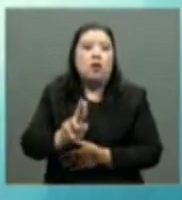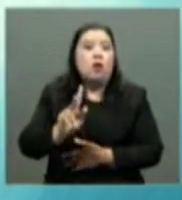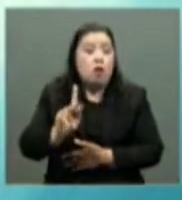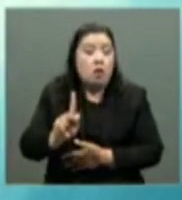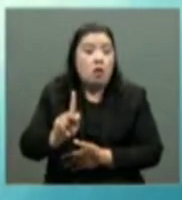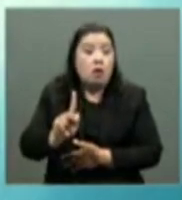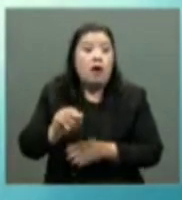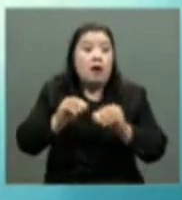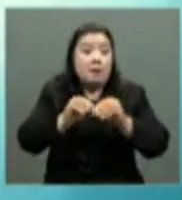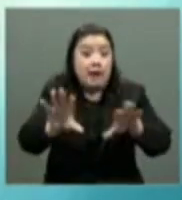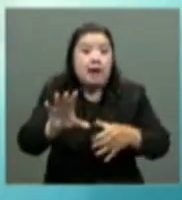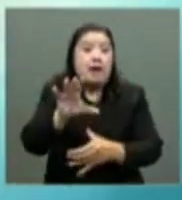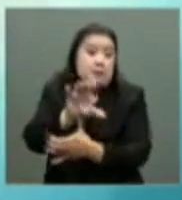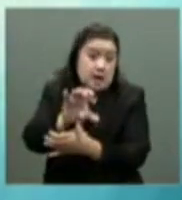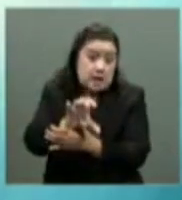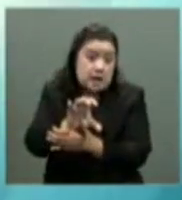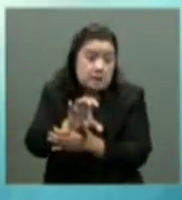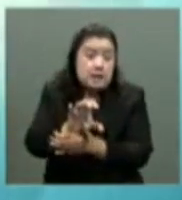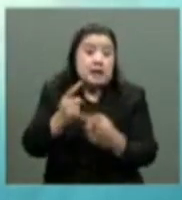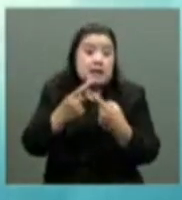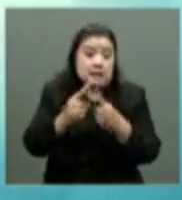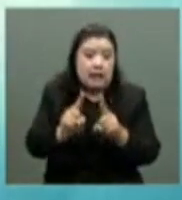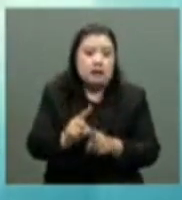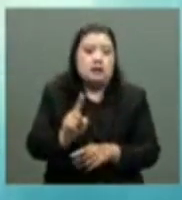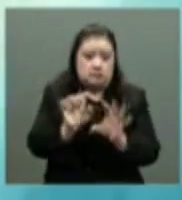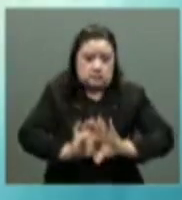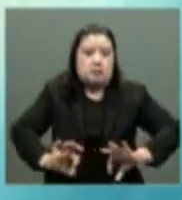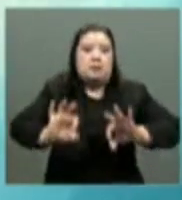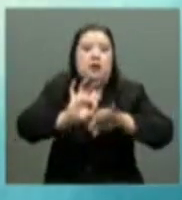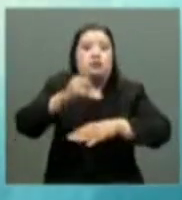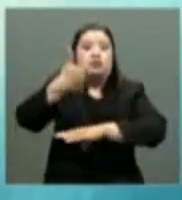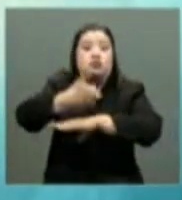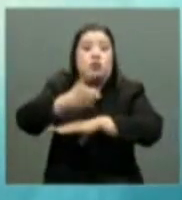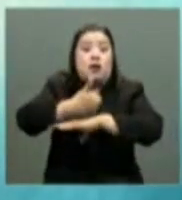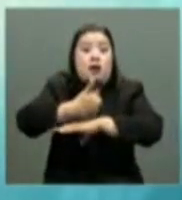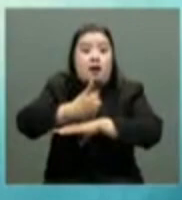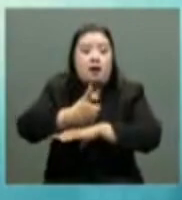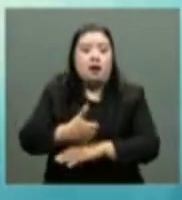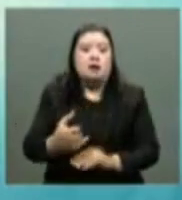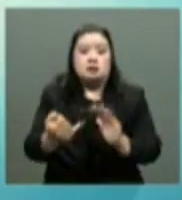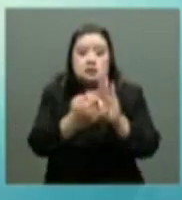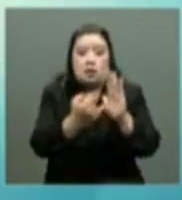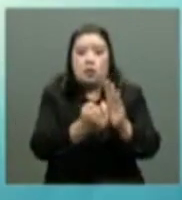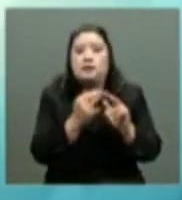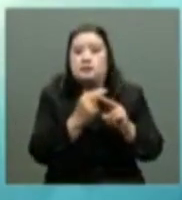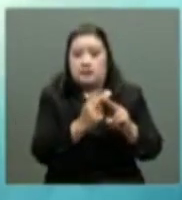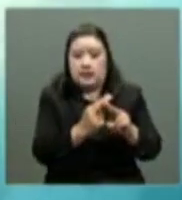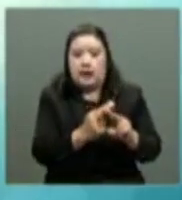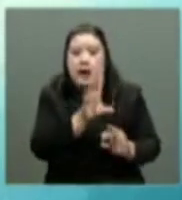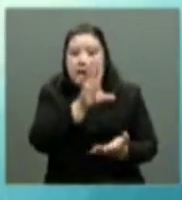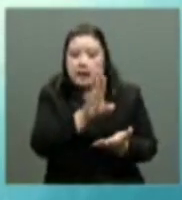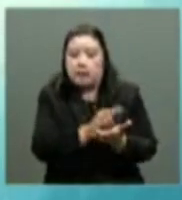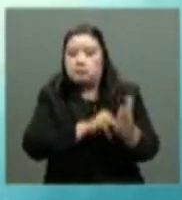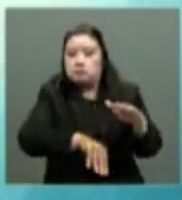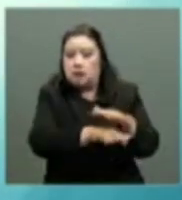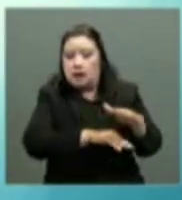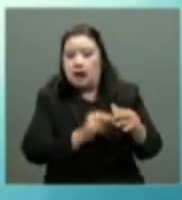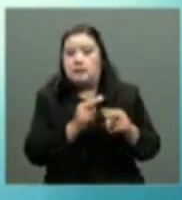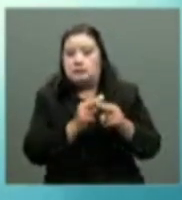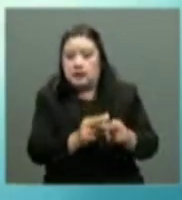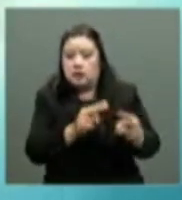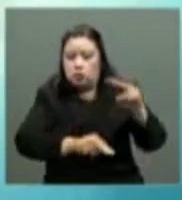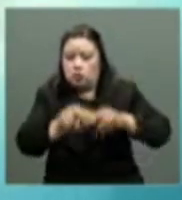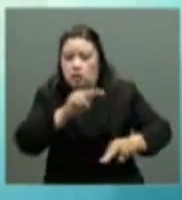ก็แต่ว่าพอออกมาตรงนี้แล้วผู้ว่าราชการจังหวัดก็สามารถใช้พื้นที่ข้อมูลในพื้นที่เนี่ยดูแล